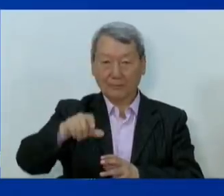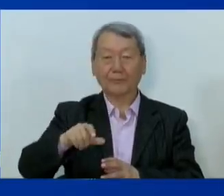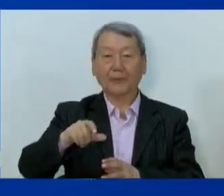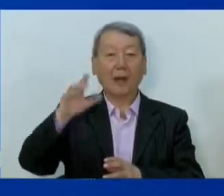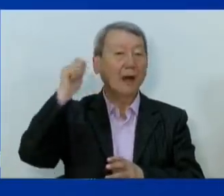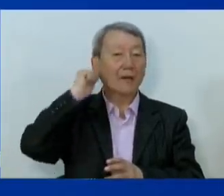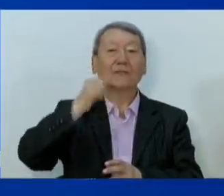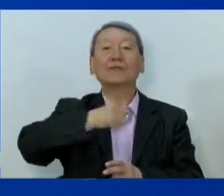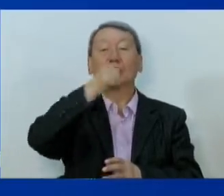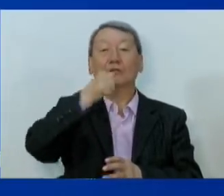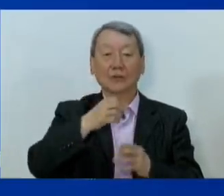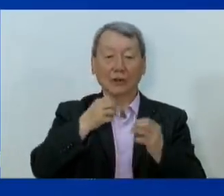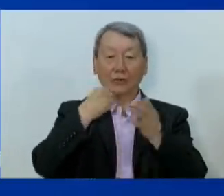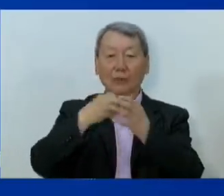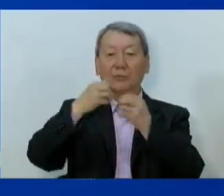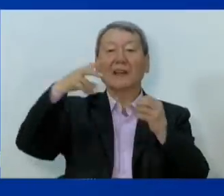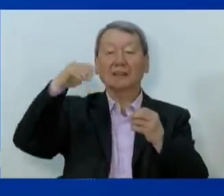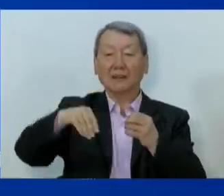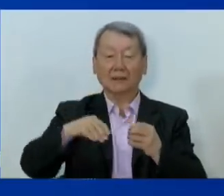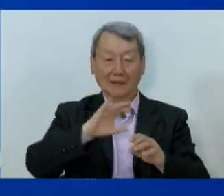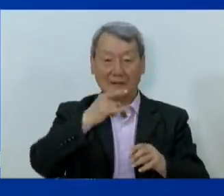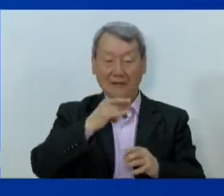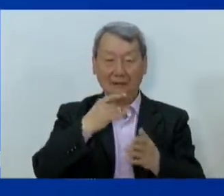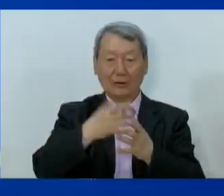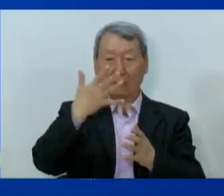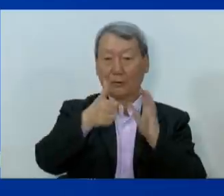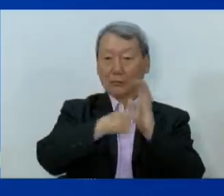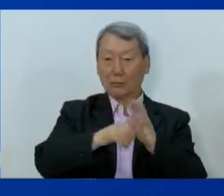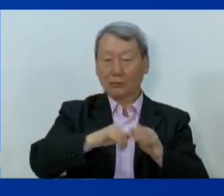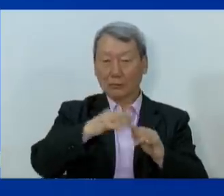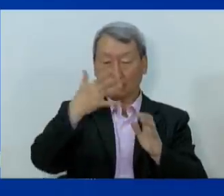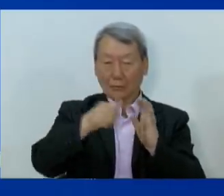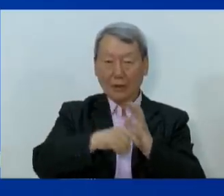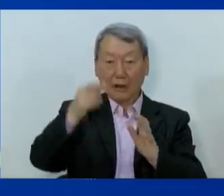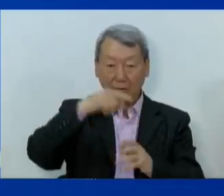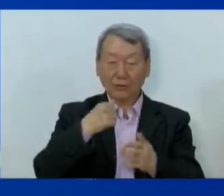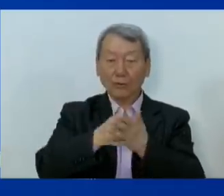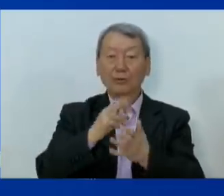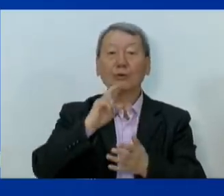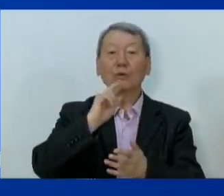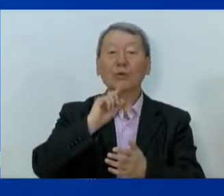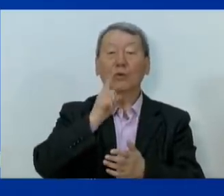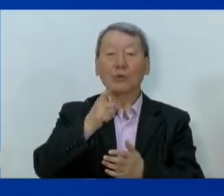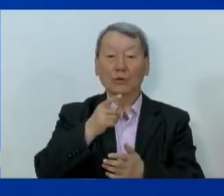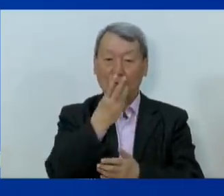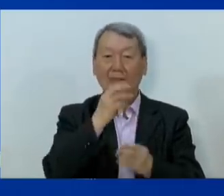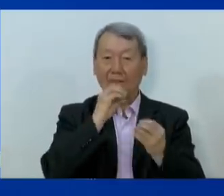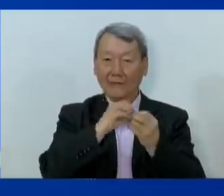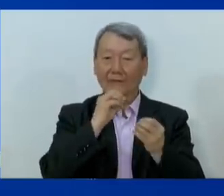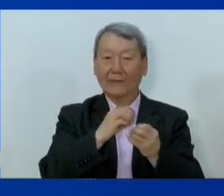ғойнша, 15 жашқа чеңкі балларын саны 56ға жетті, анын ішінде 1 жашқа чеңкі баллар 3, ойнша тұр ұтат,